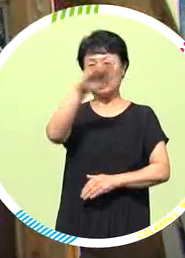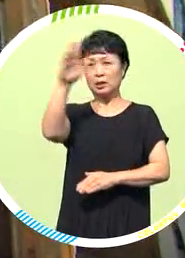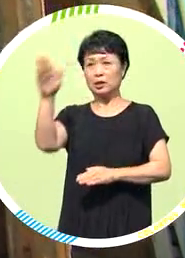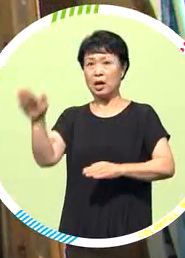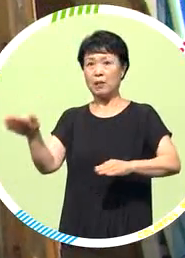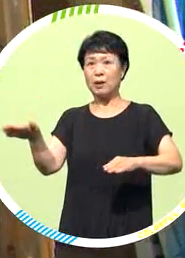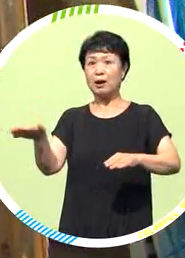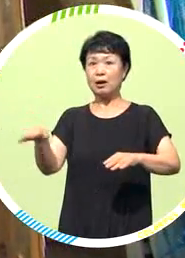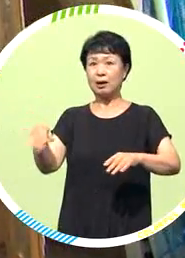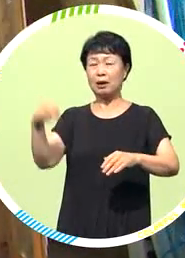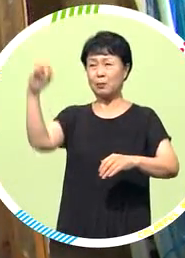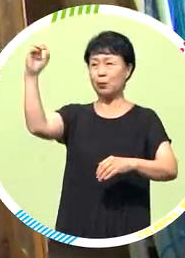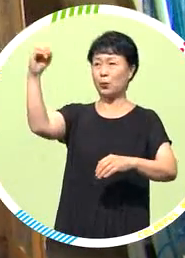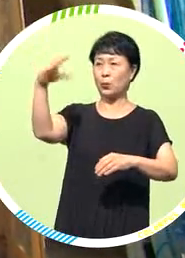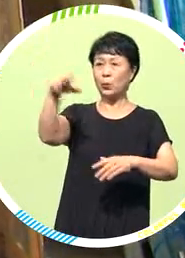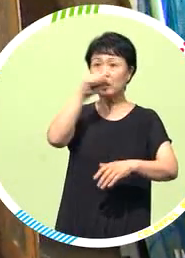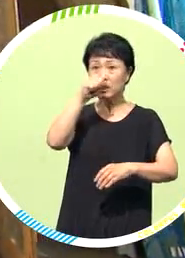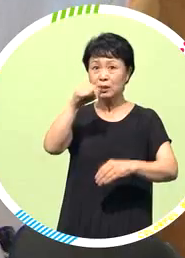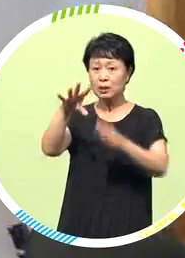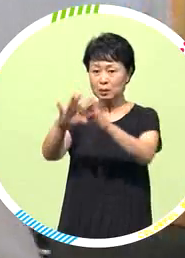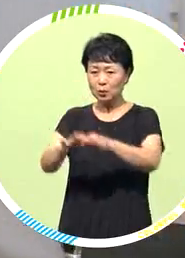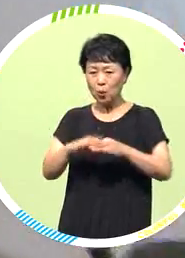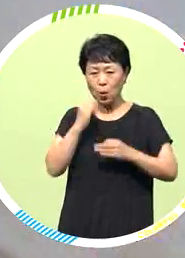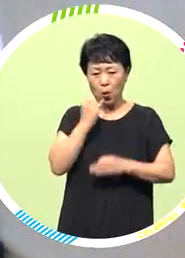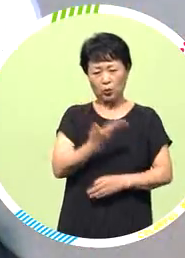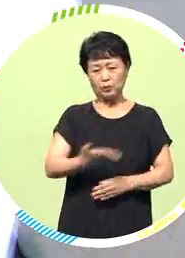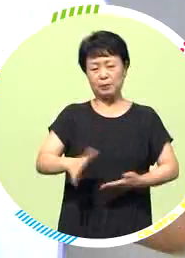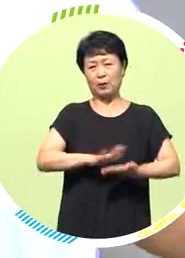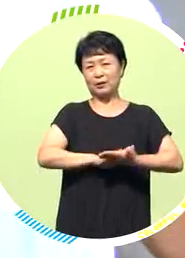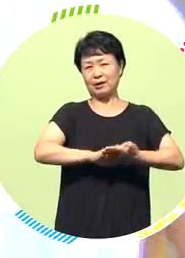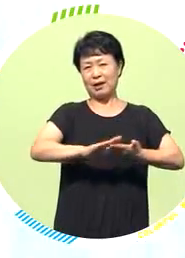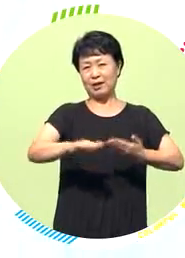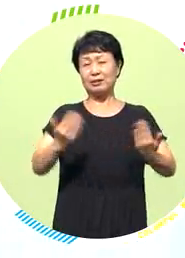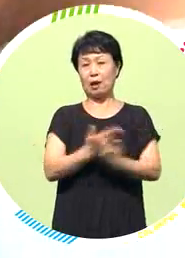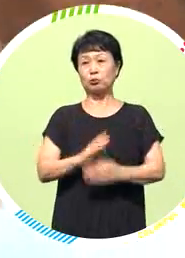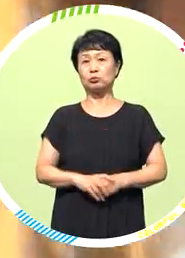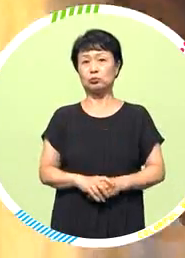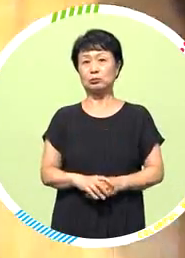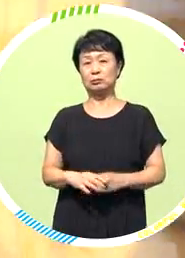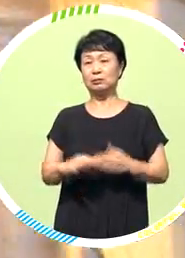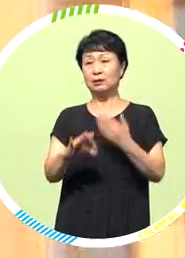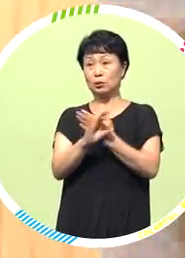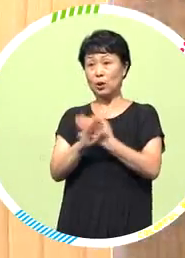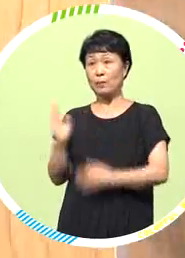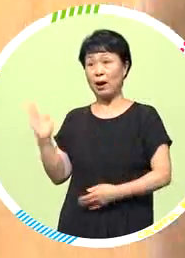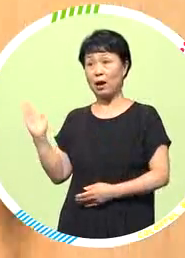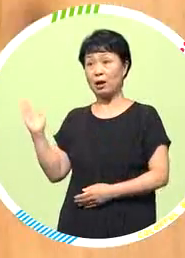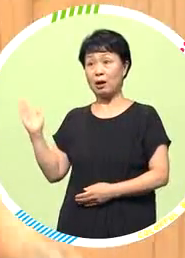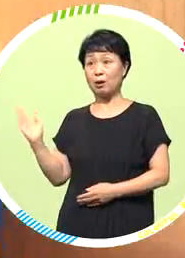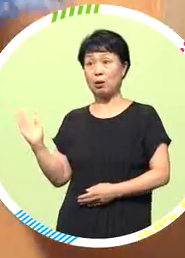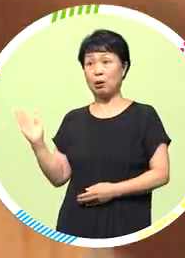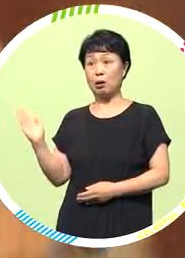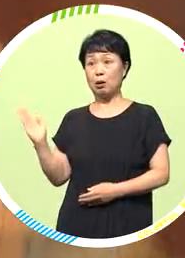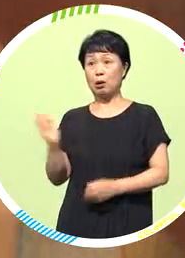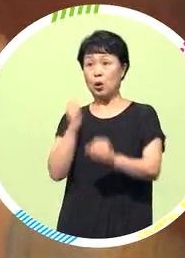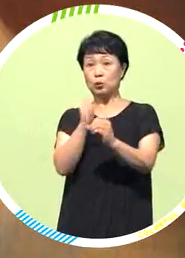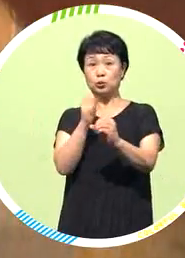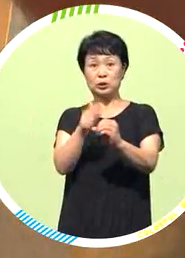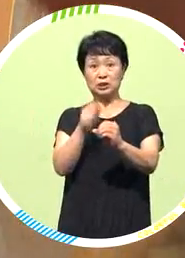要は海で山を想像してもらいたいとか、例えばこういう扉のところも釘を一本も使ってないでこうや